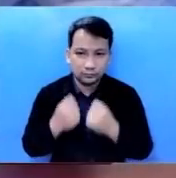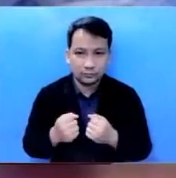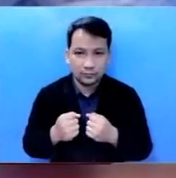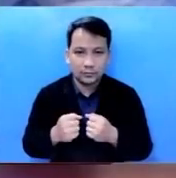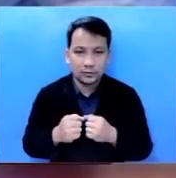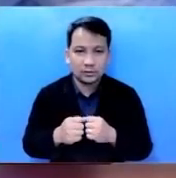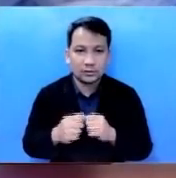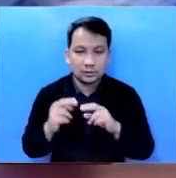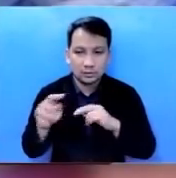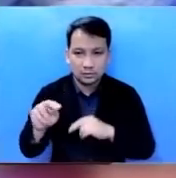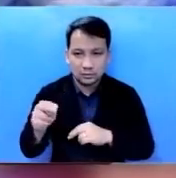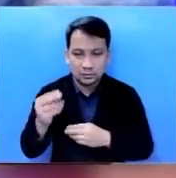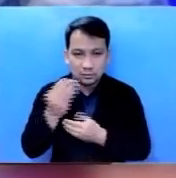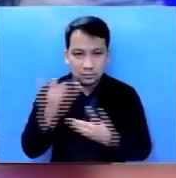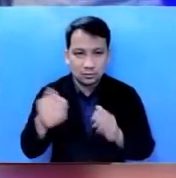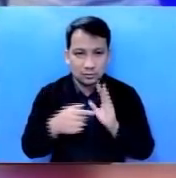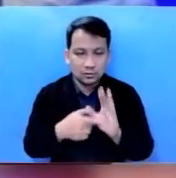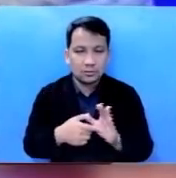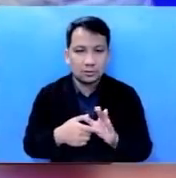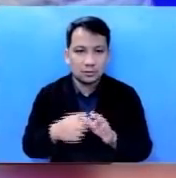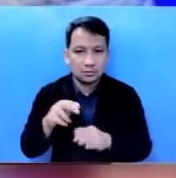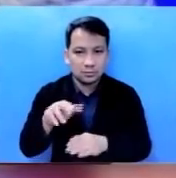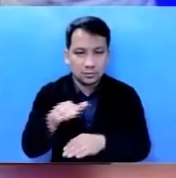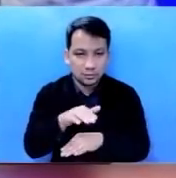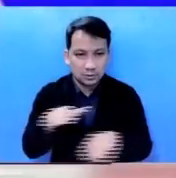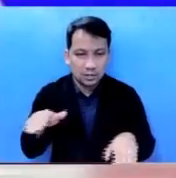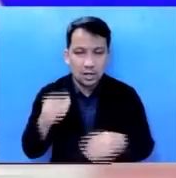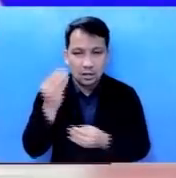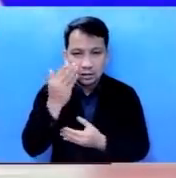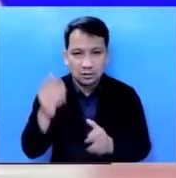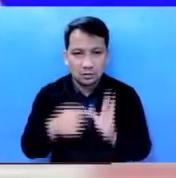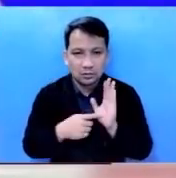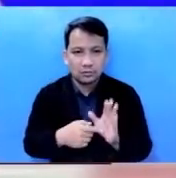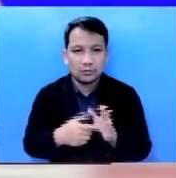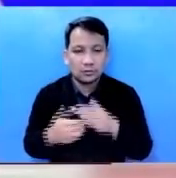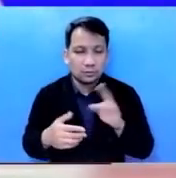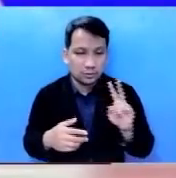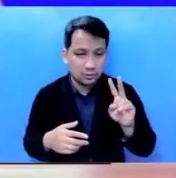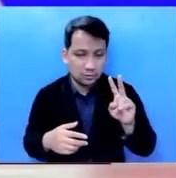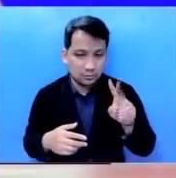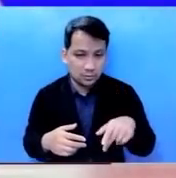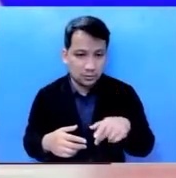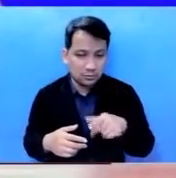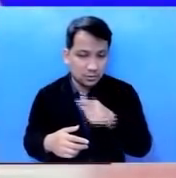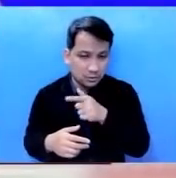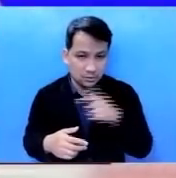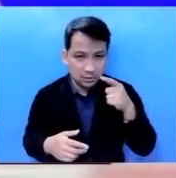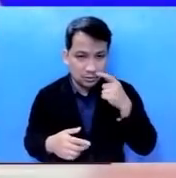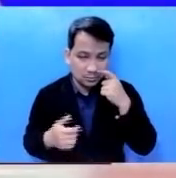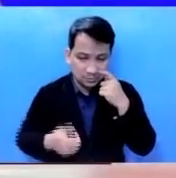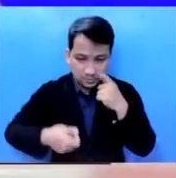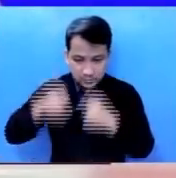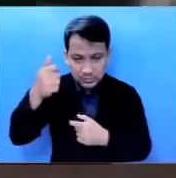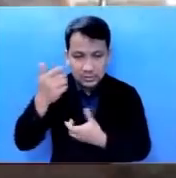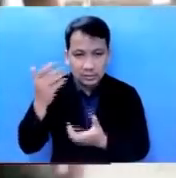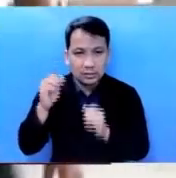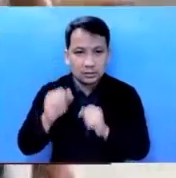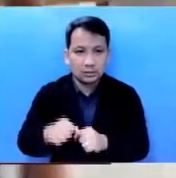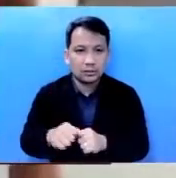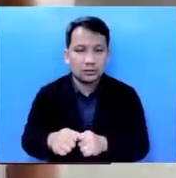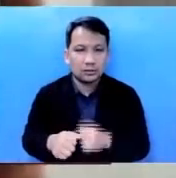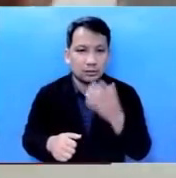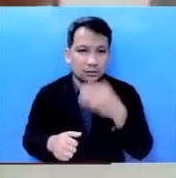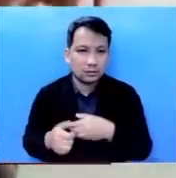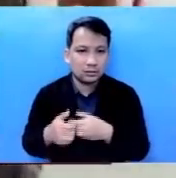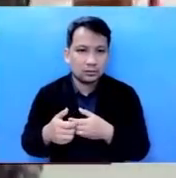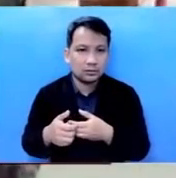neutral siya sa karera ng eleksyon. Hirit pa niya, kung si Vice President Lenny Robredo ang manalo, siguradong mabibigyan ng